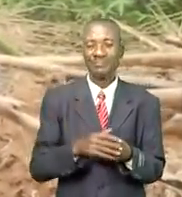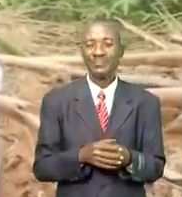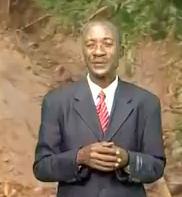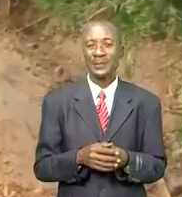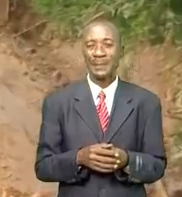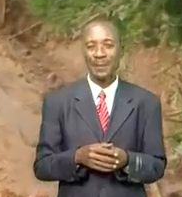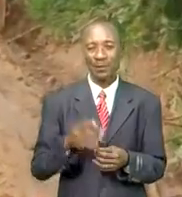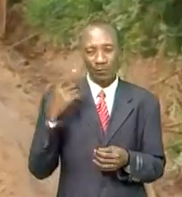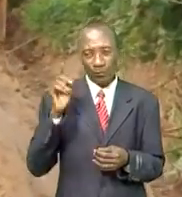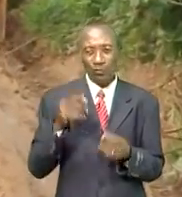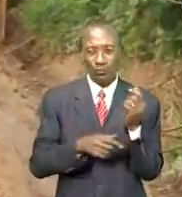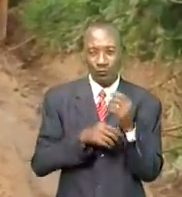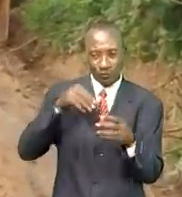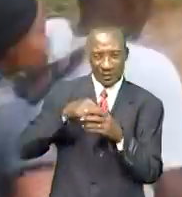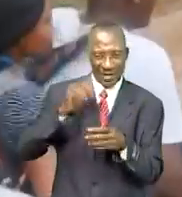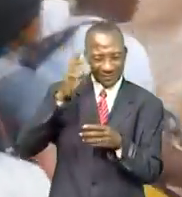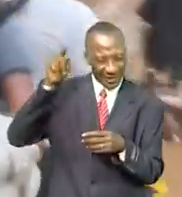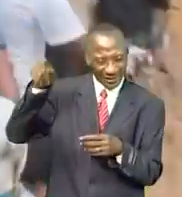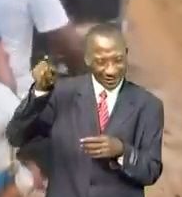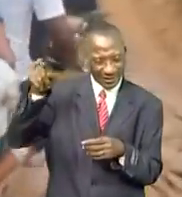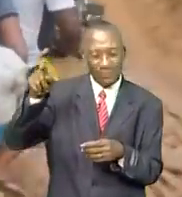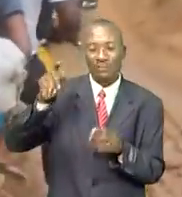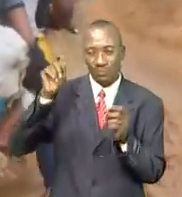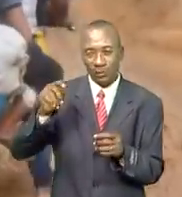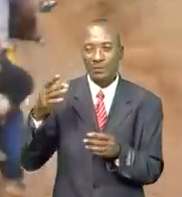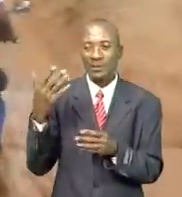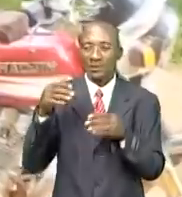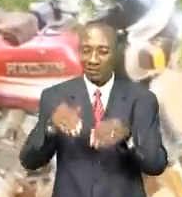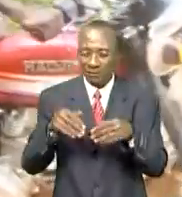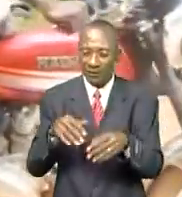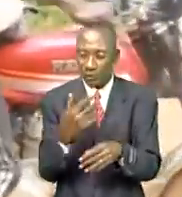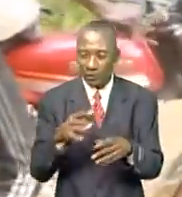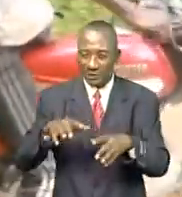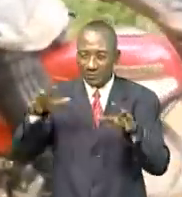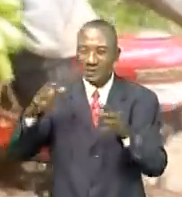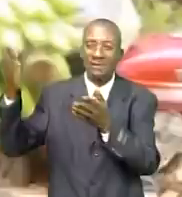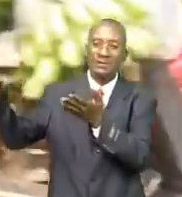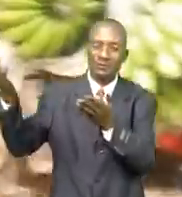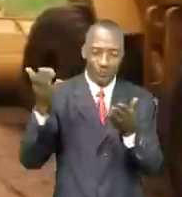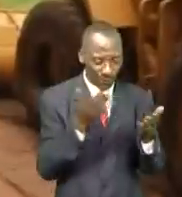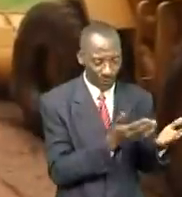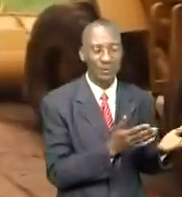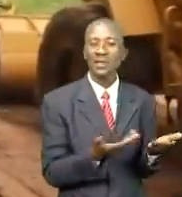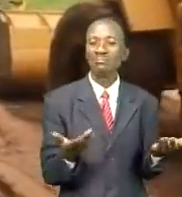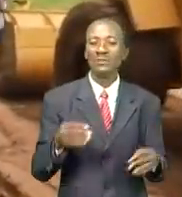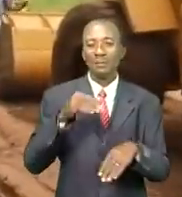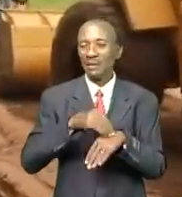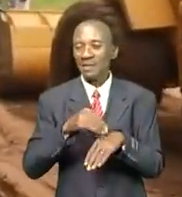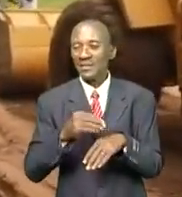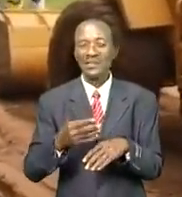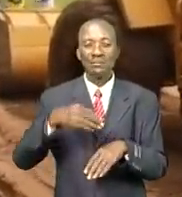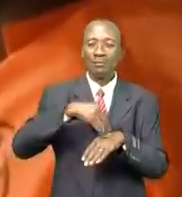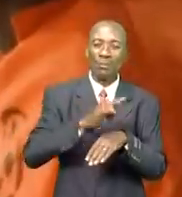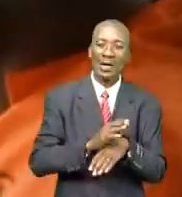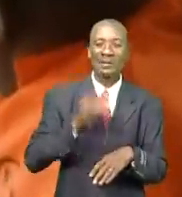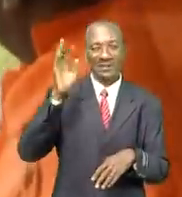leurs biens, Gasson Goumba a livré une cinquantaine de motos aux jeunes de ces coins. Il a une chambre froide qui approvisionne